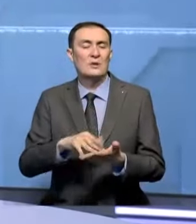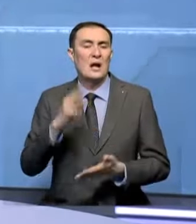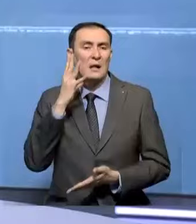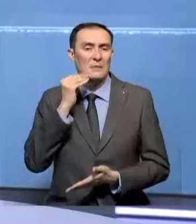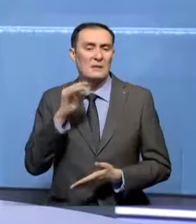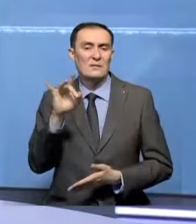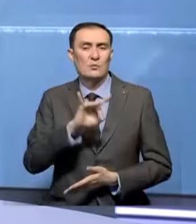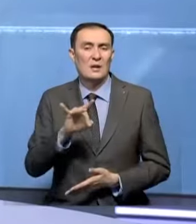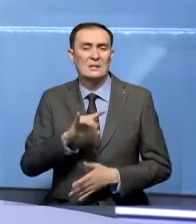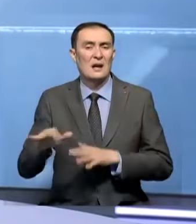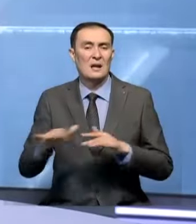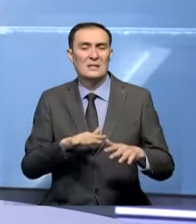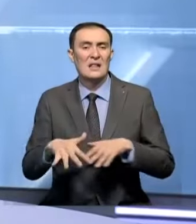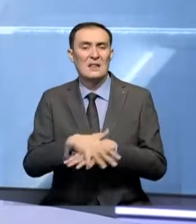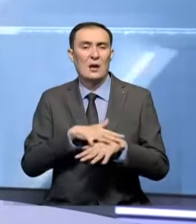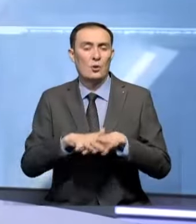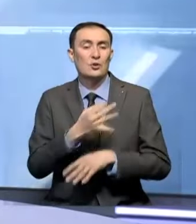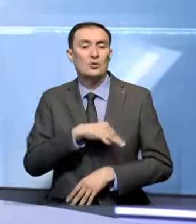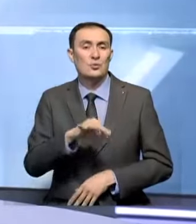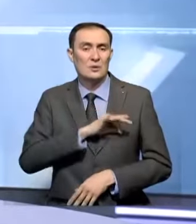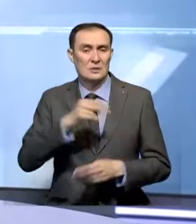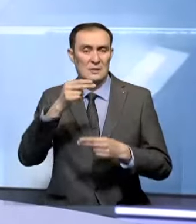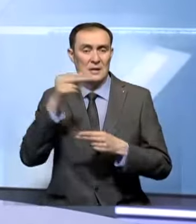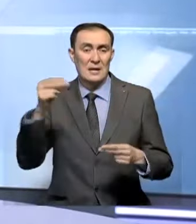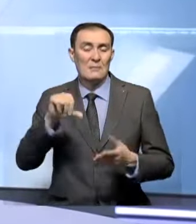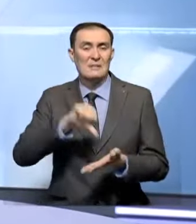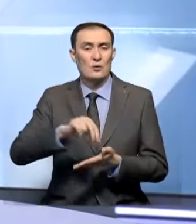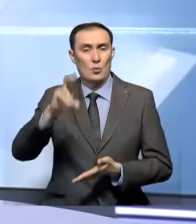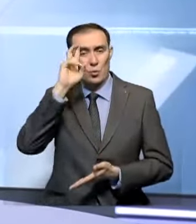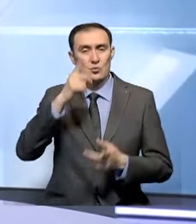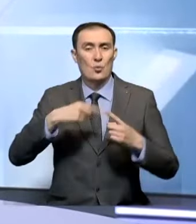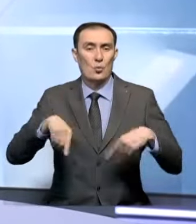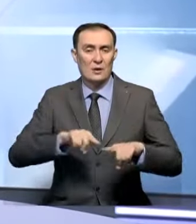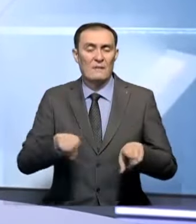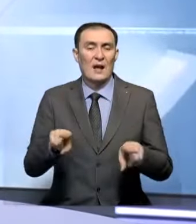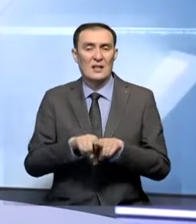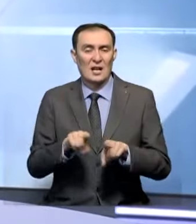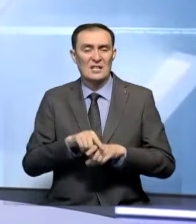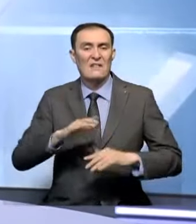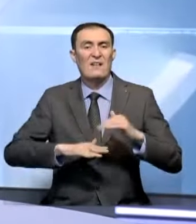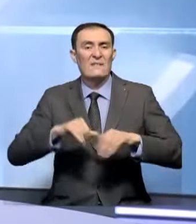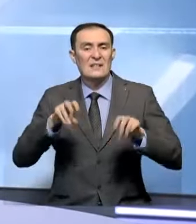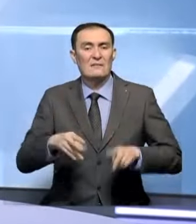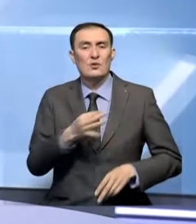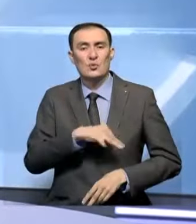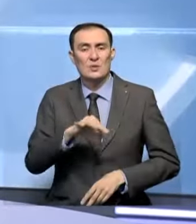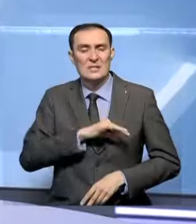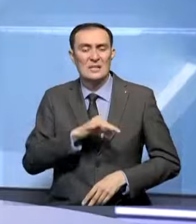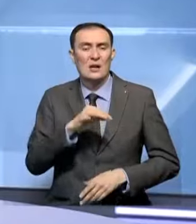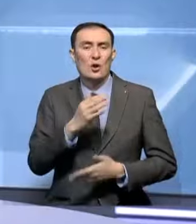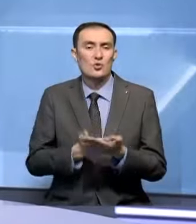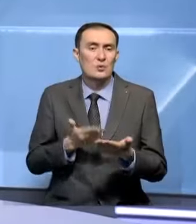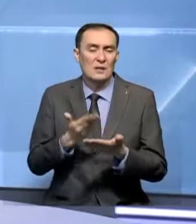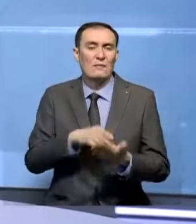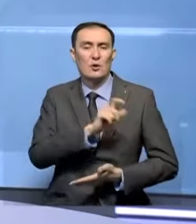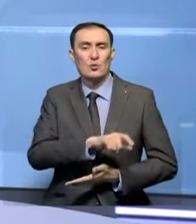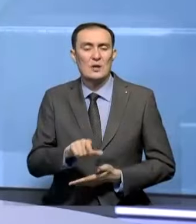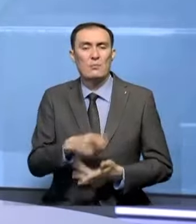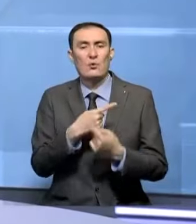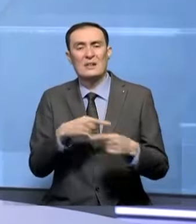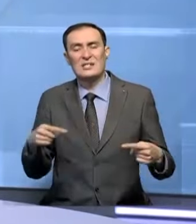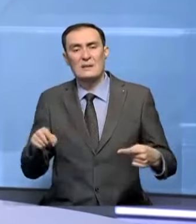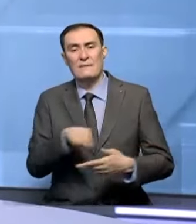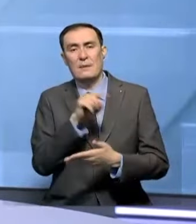рамках Республиканской акции народный юрист представители государственных органов а также квалифицированные юристы консультировать жителей по